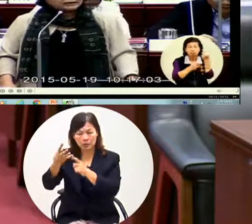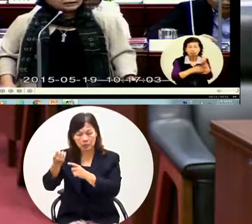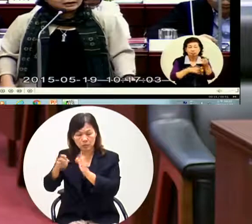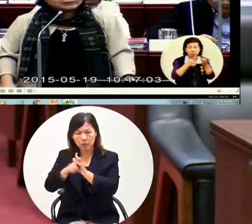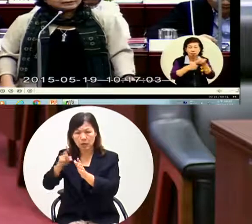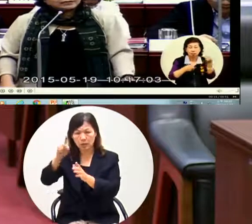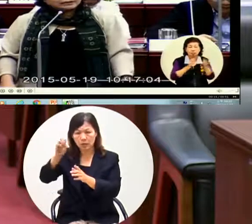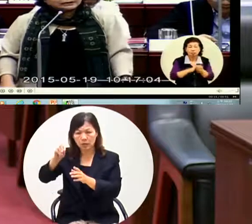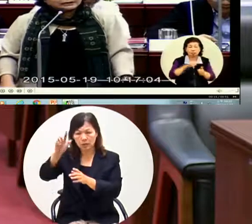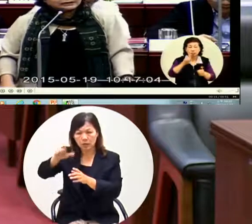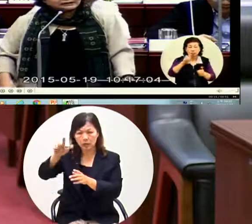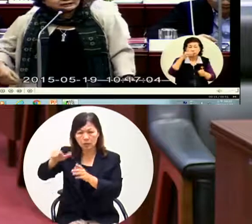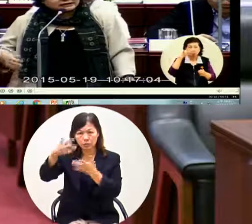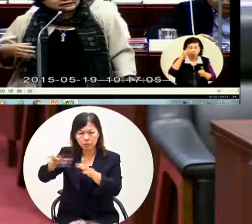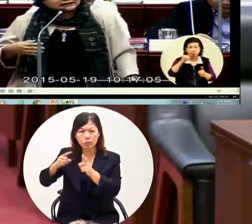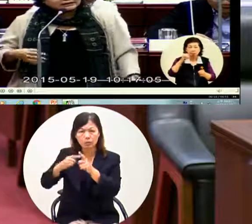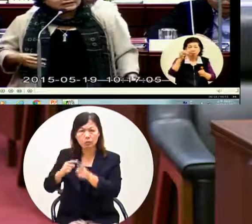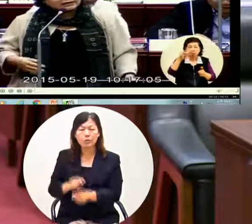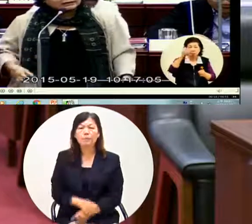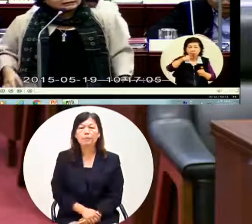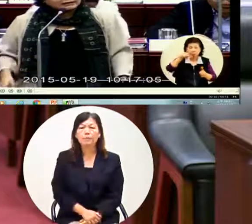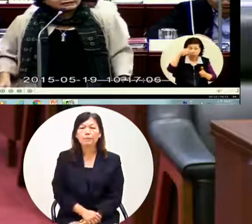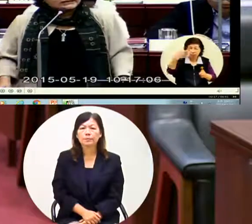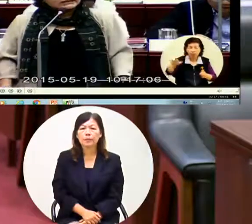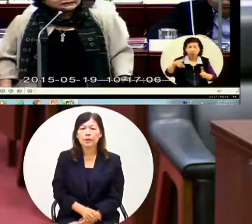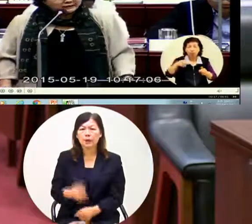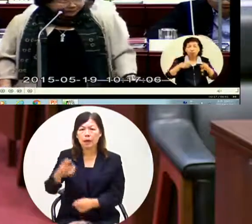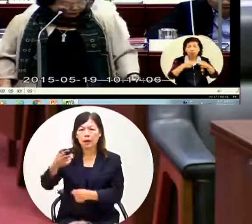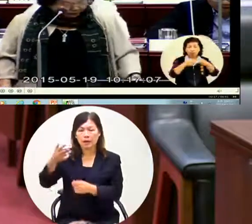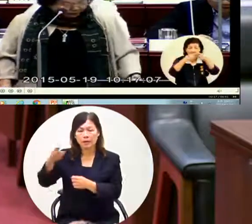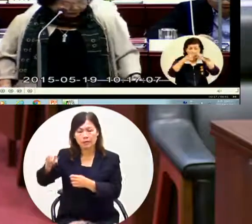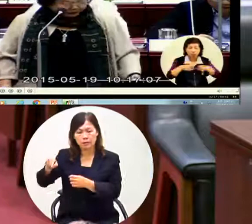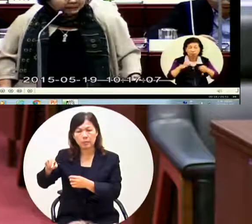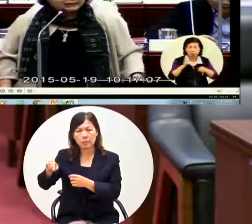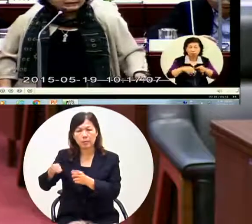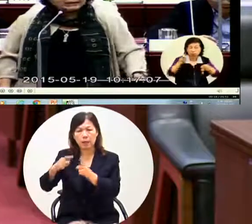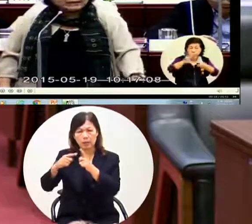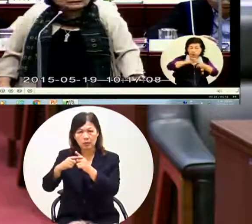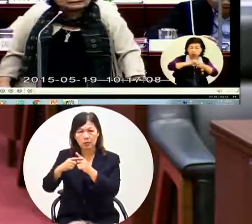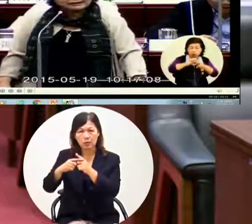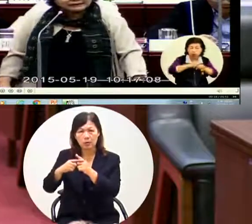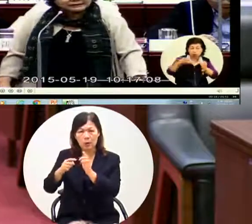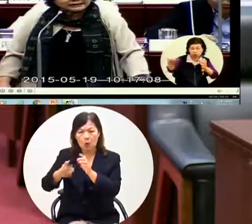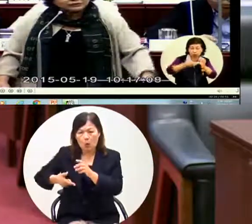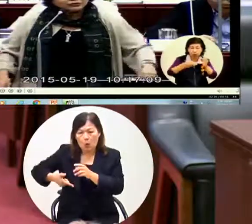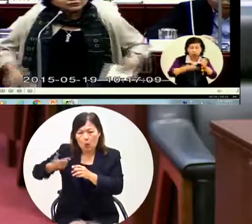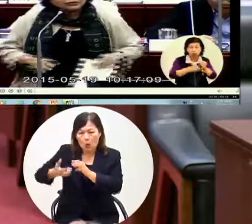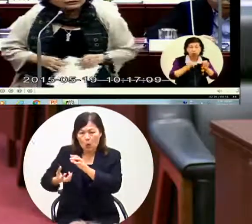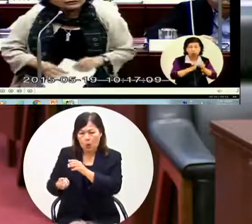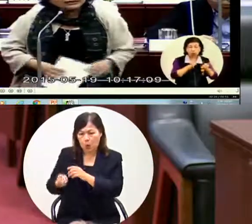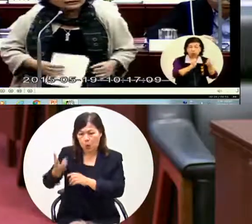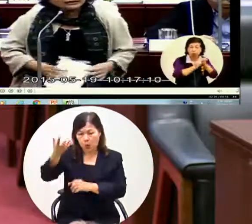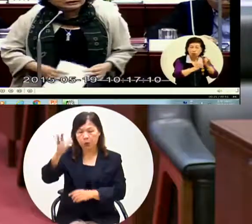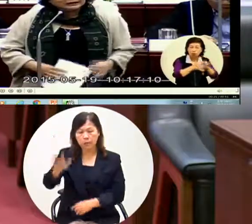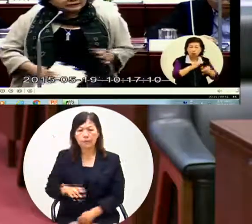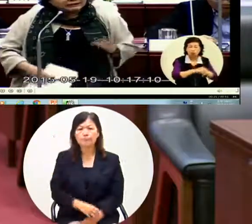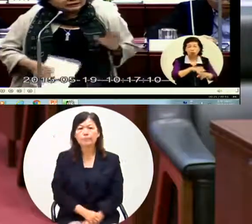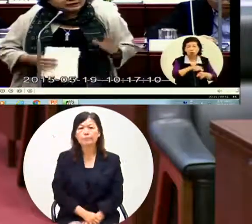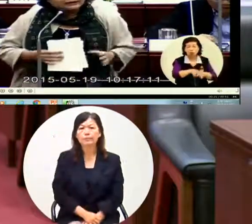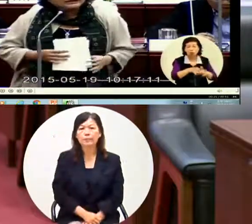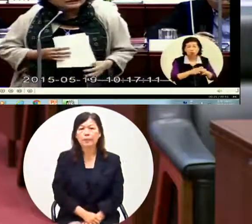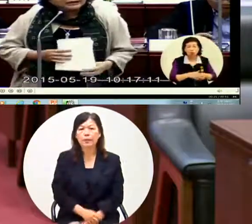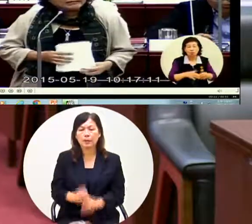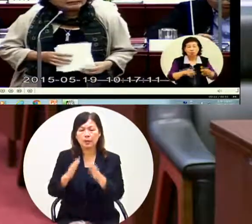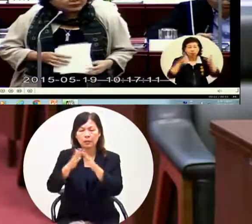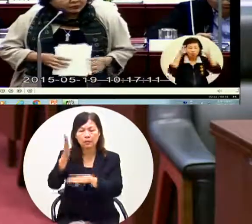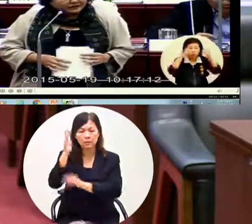16644个人，八卦里是人口真紧成长的所在。即摆市政府对咱是毋